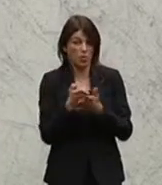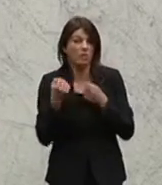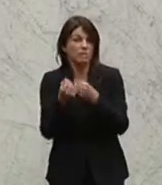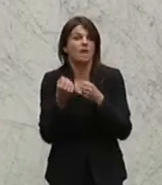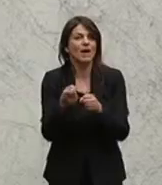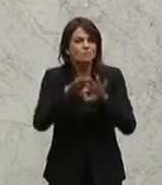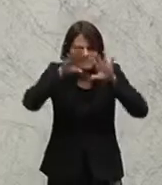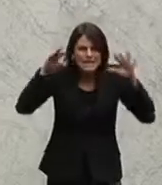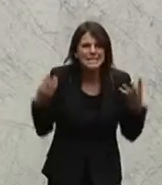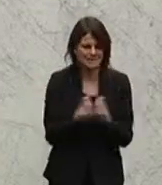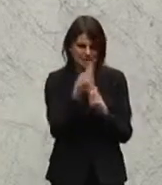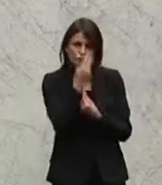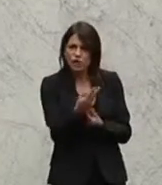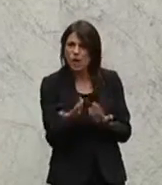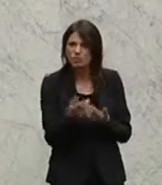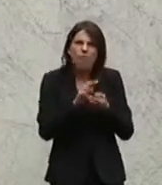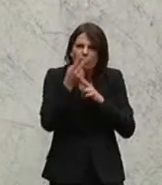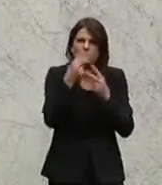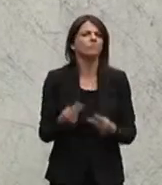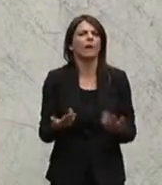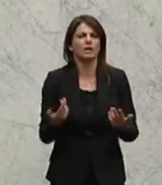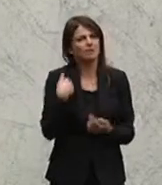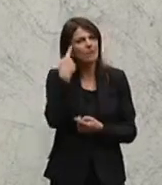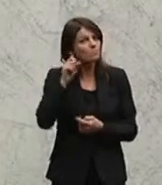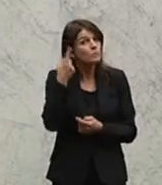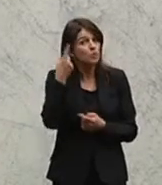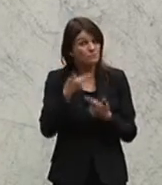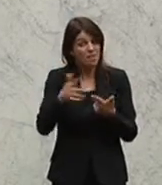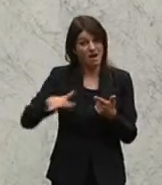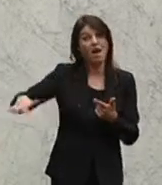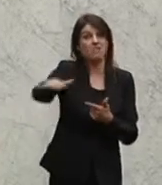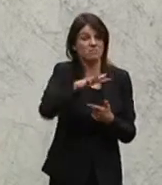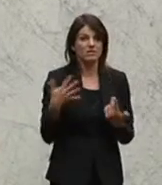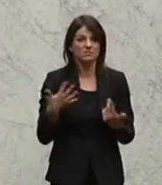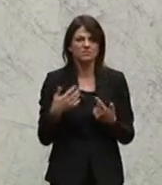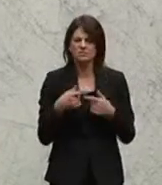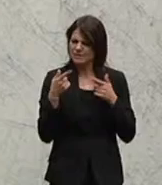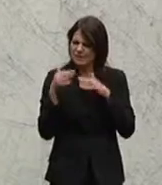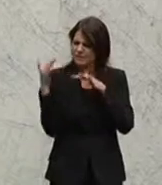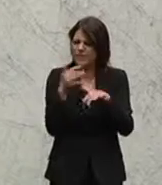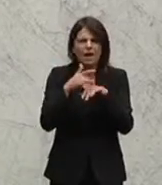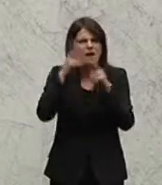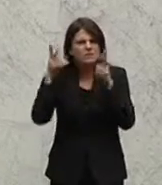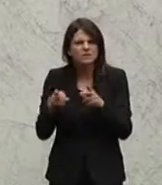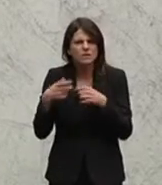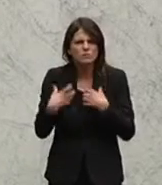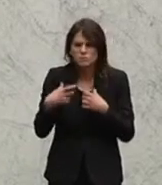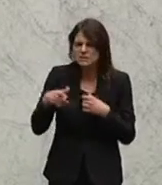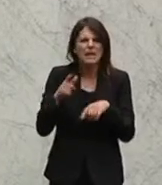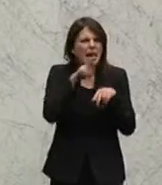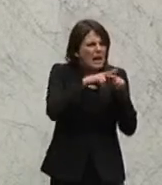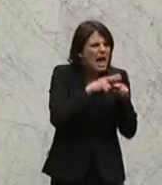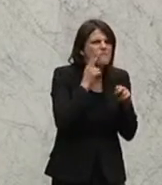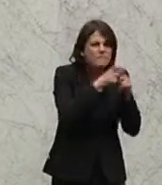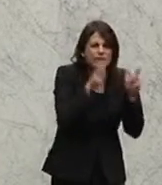alles insgesamt anders bewerten. Und ich denke ganz besonders im ländlichen Raum, diese vielen Wirte, diese vielen kleinen